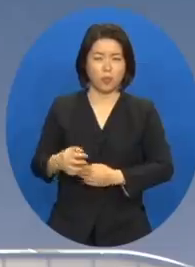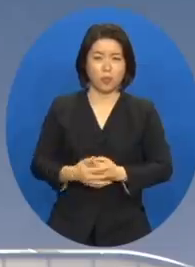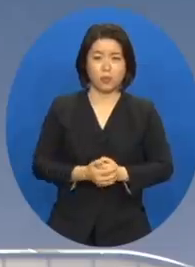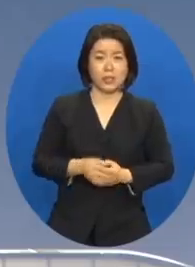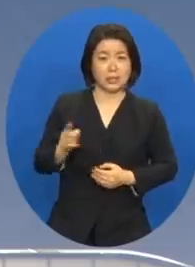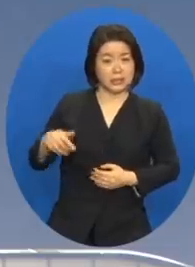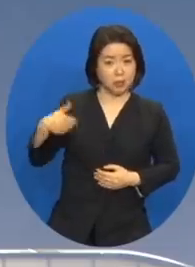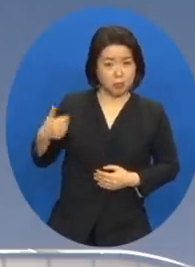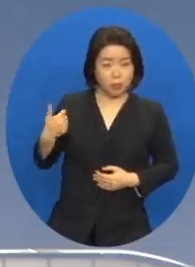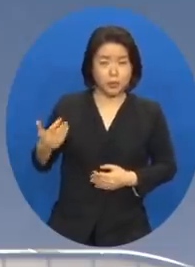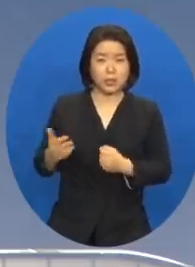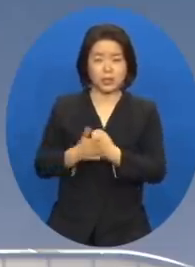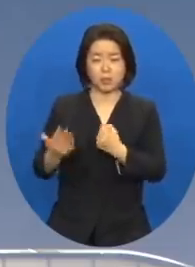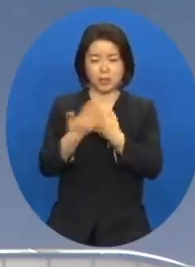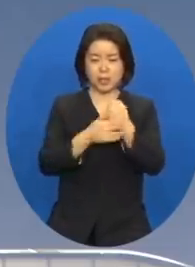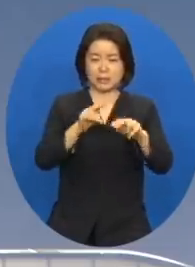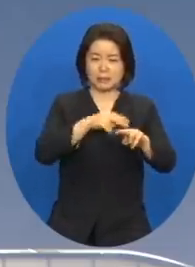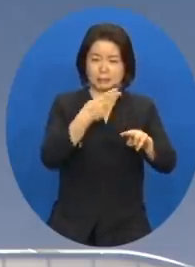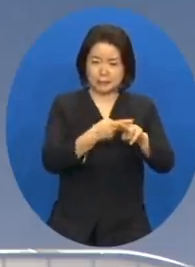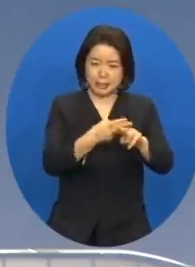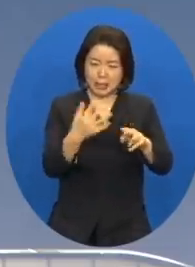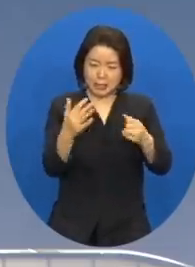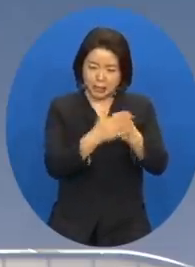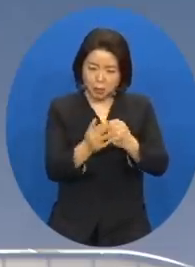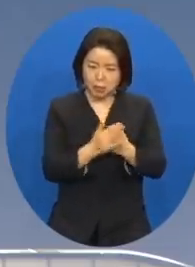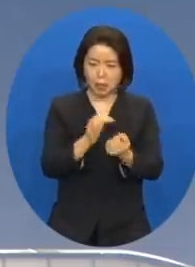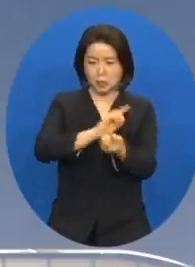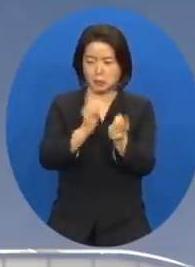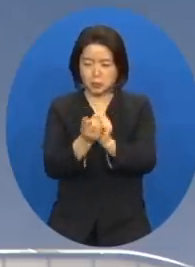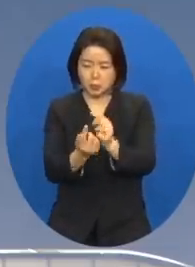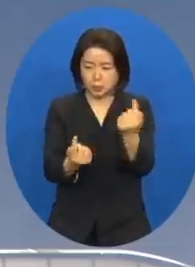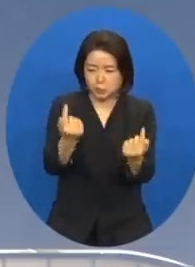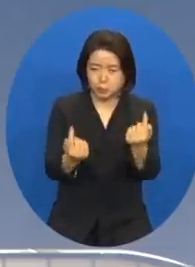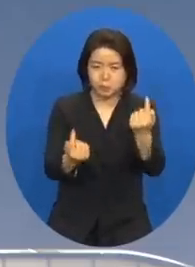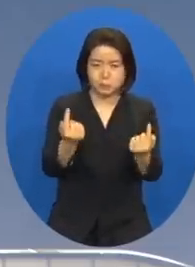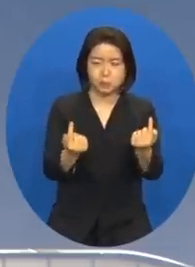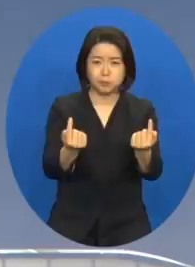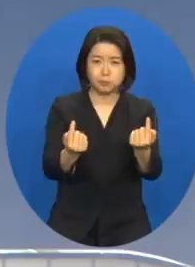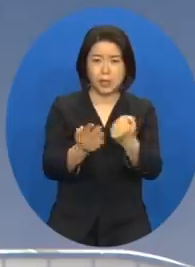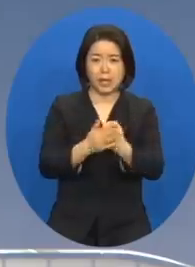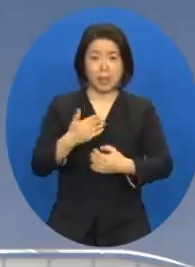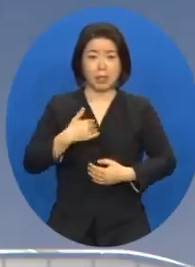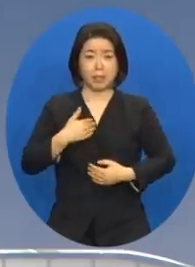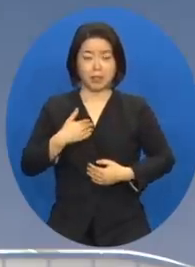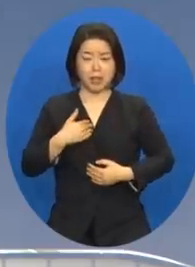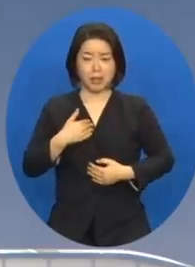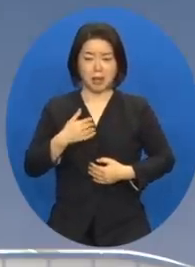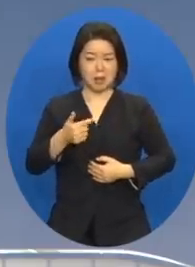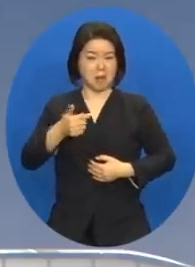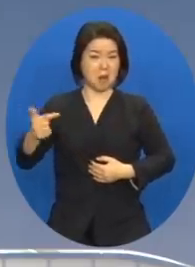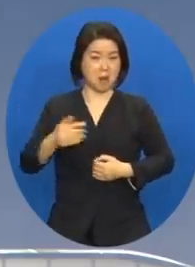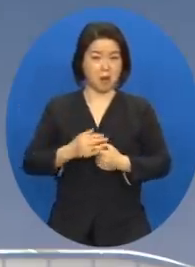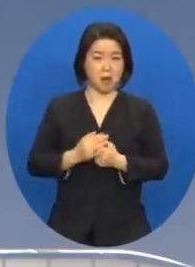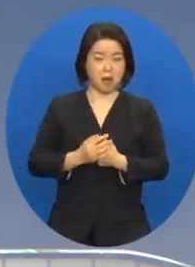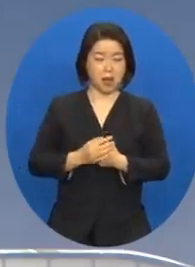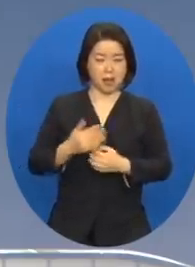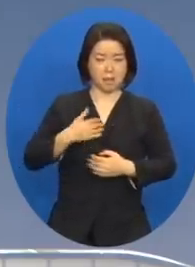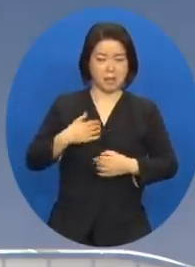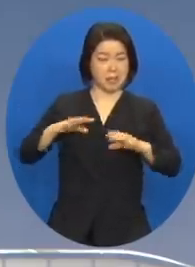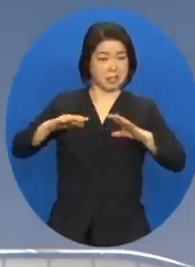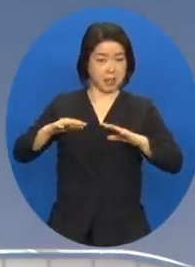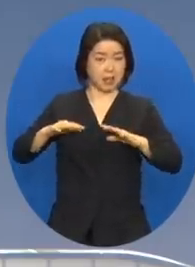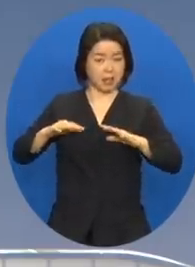그걸 모르니까 은사 가지고 서로 비교하고 은사 가지고 서로 내가 큰 은사다